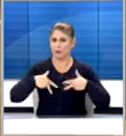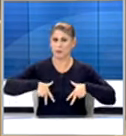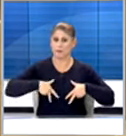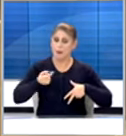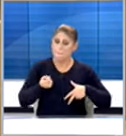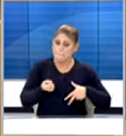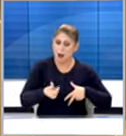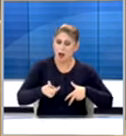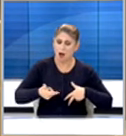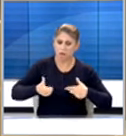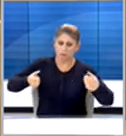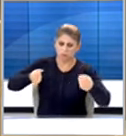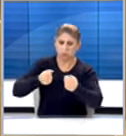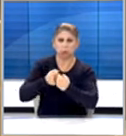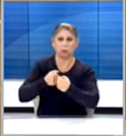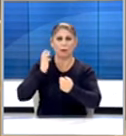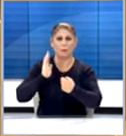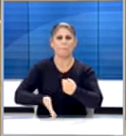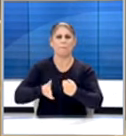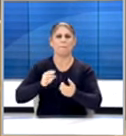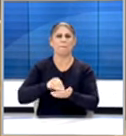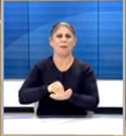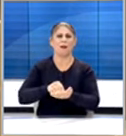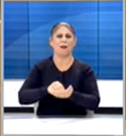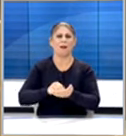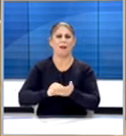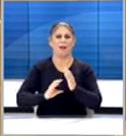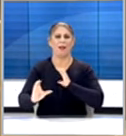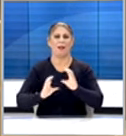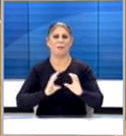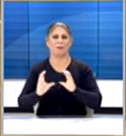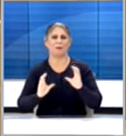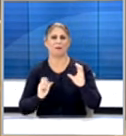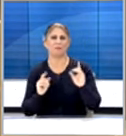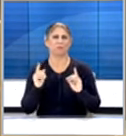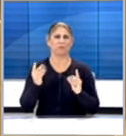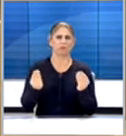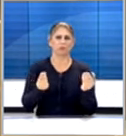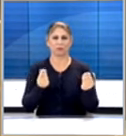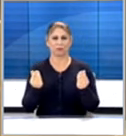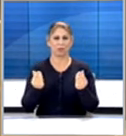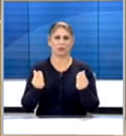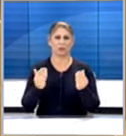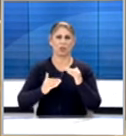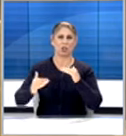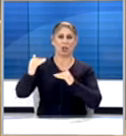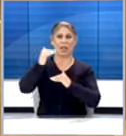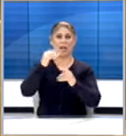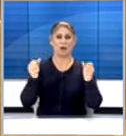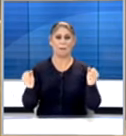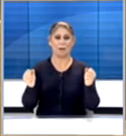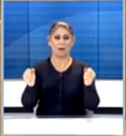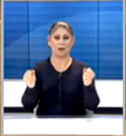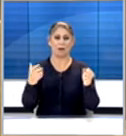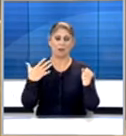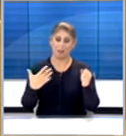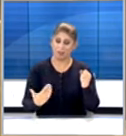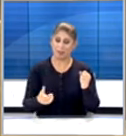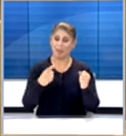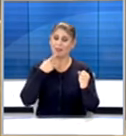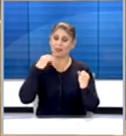παρολίγο δυστύχημα, να στείνει επικοινωνιακά σοου στον Άριο Πάγο. Είστε κατ' επανάληψη εκτεθειμένοι, ασυγχώρητοι